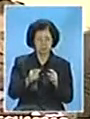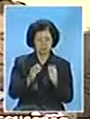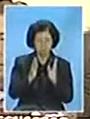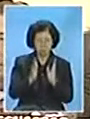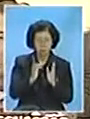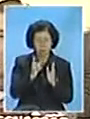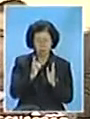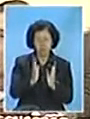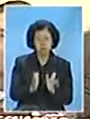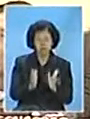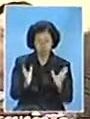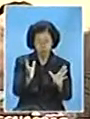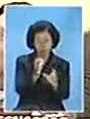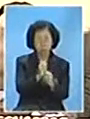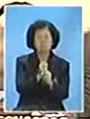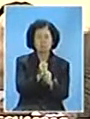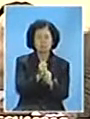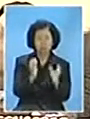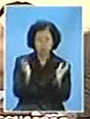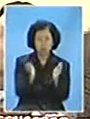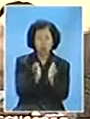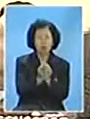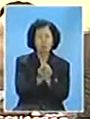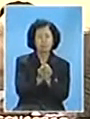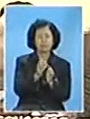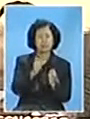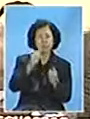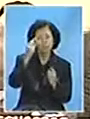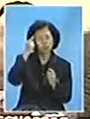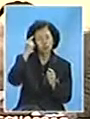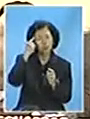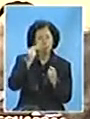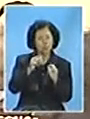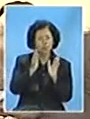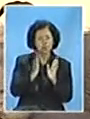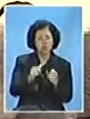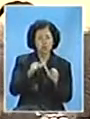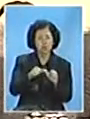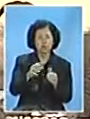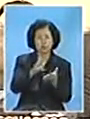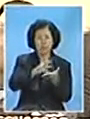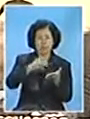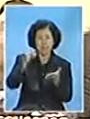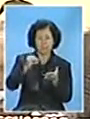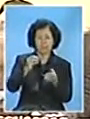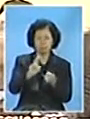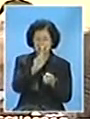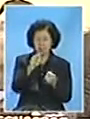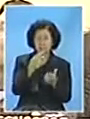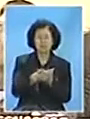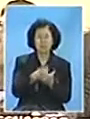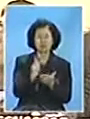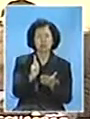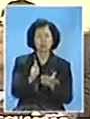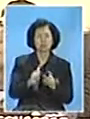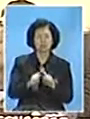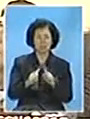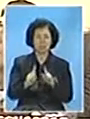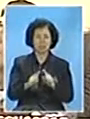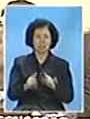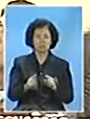อะไรพวกนี้ความแหล่งความรู้พวกนี้เนี่ยคนอยู่มหาวิทยาลัยเขาจะน่าจะได้เปรียบแล้วก็น่าจะได้ใช้ประโยชน์นะครับแล้วก็จริงๆก็อยู่